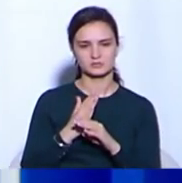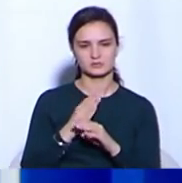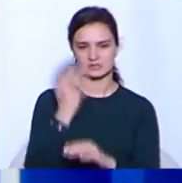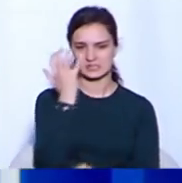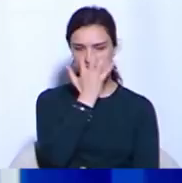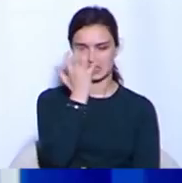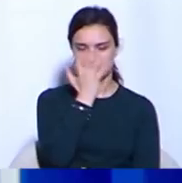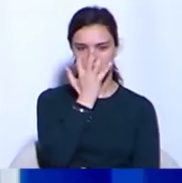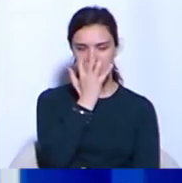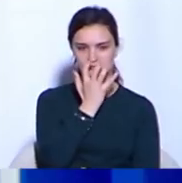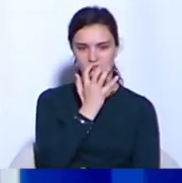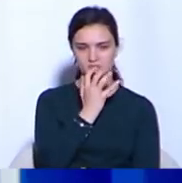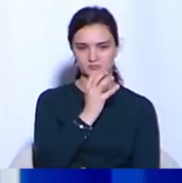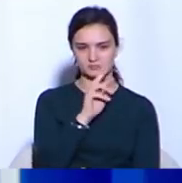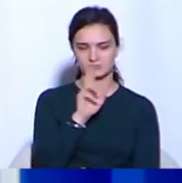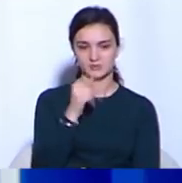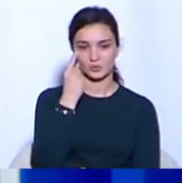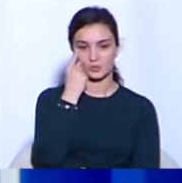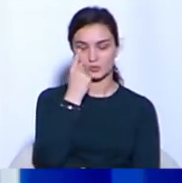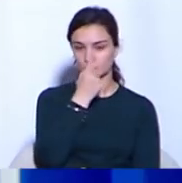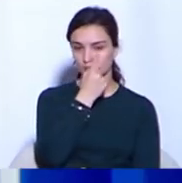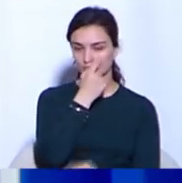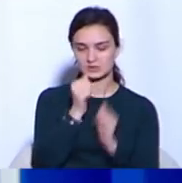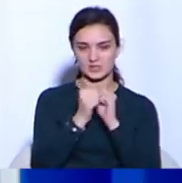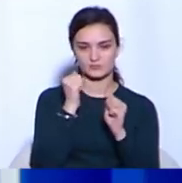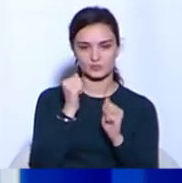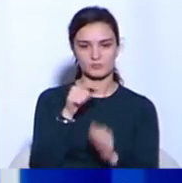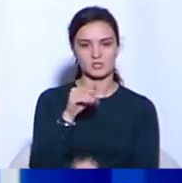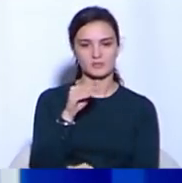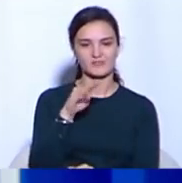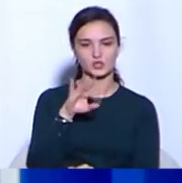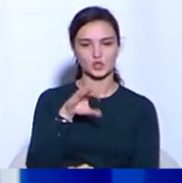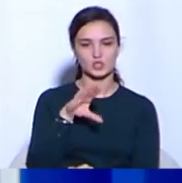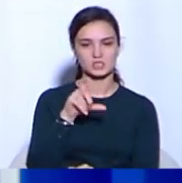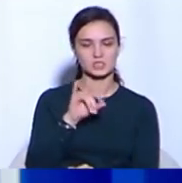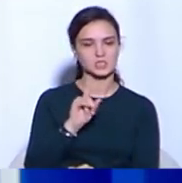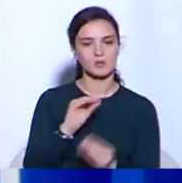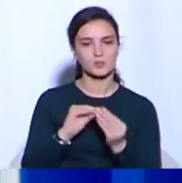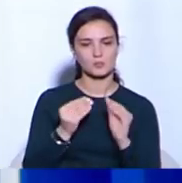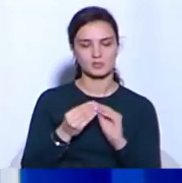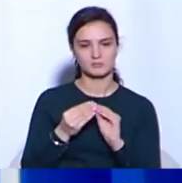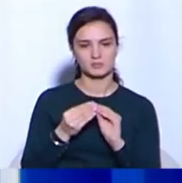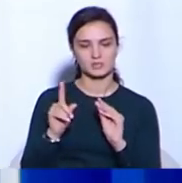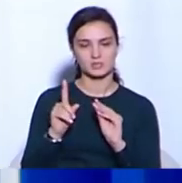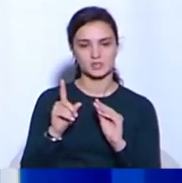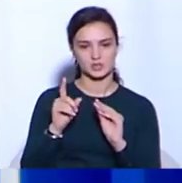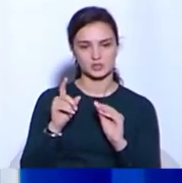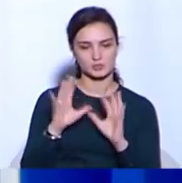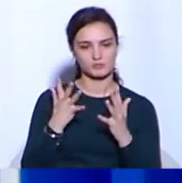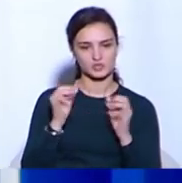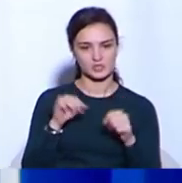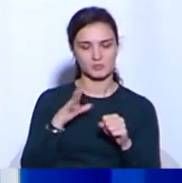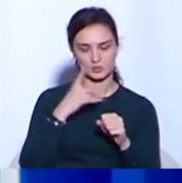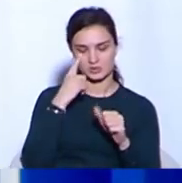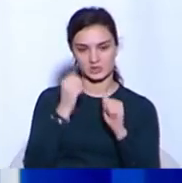სიელმე და ქუთუთოს დაშვება, ანუ ფტოზი. რა პრობლემაა, რა შემთხვევაში შეიძლება დაეშვას ქუთუთო და